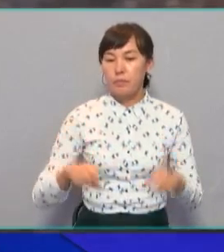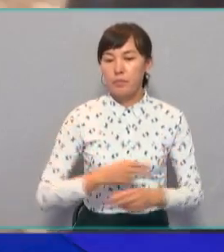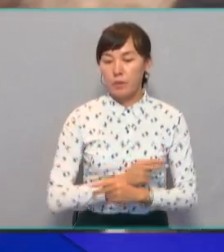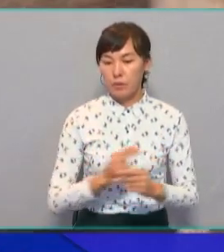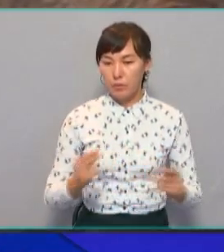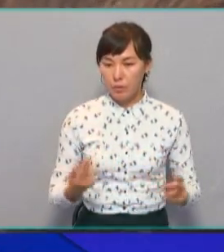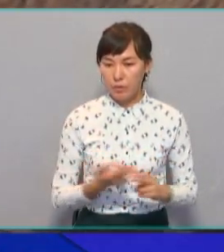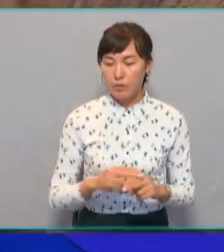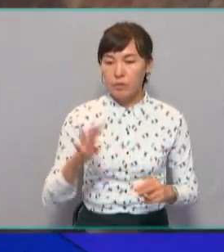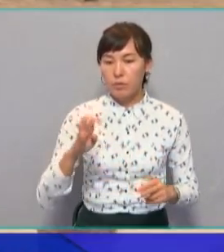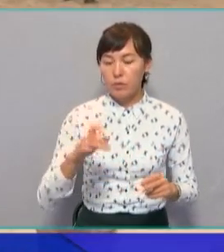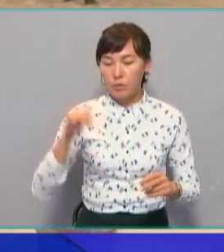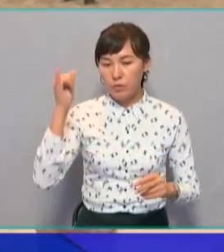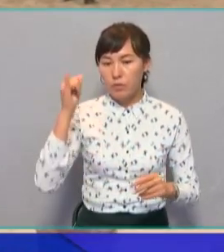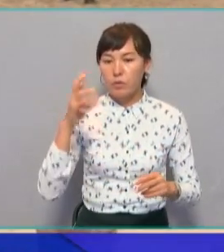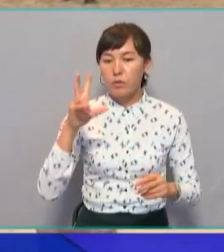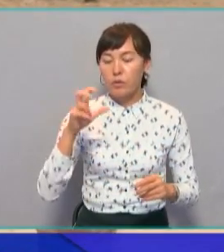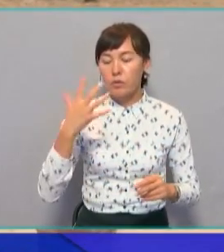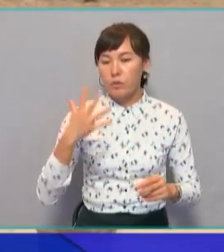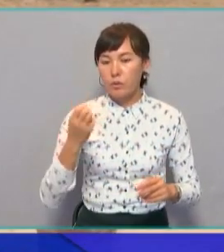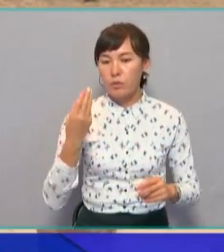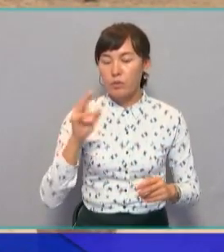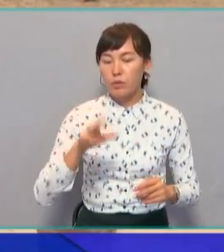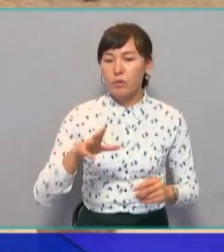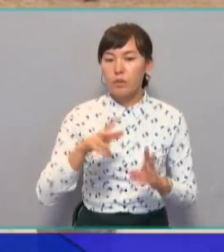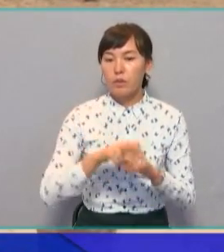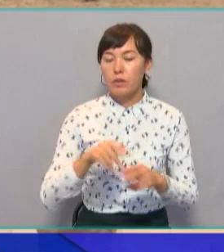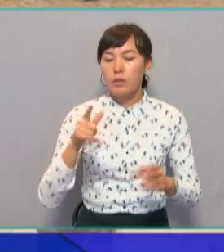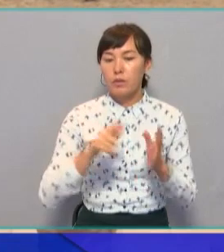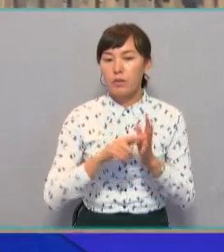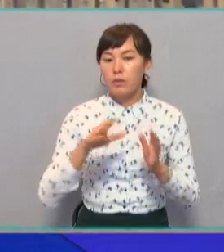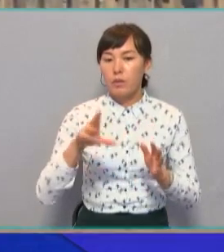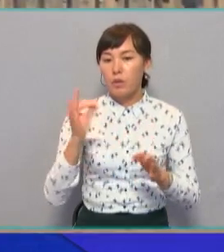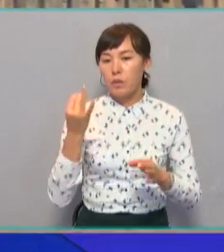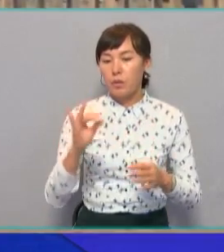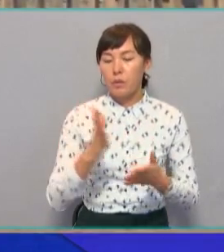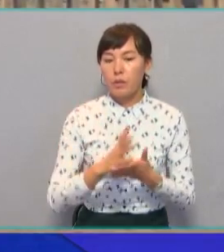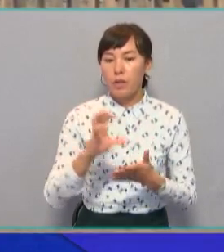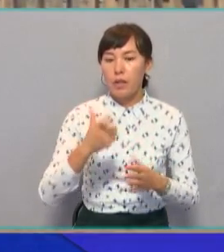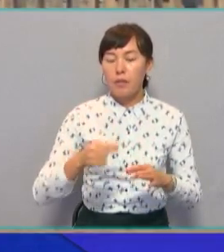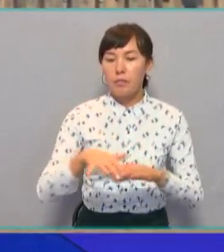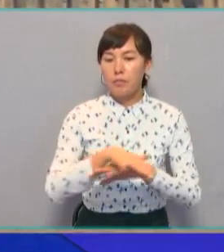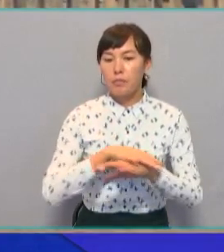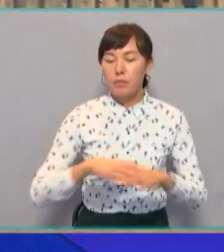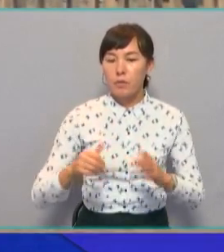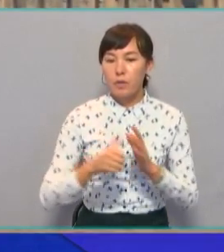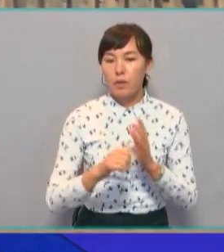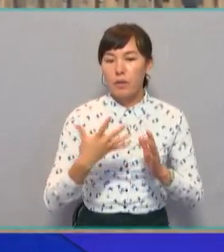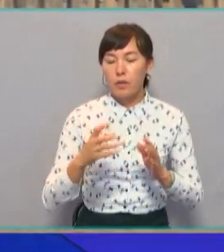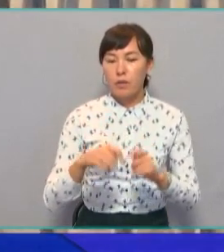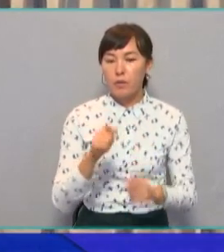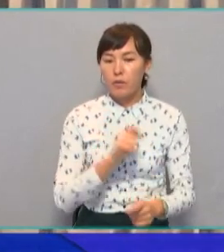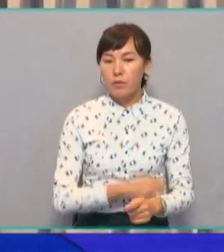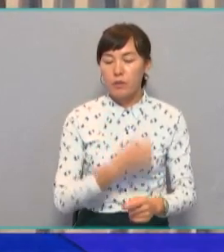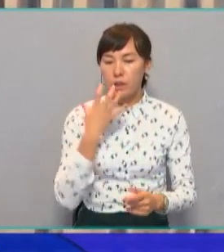береді. Мұнда 400 бас түйе, 350 бас жылқы, 7000-ға жуық уақ мал бар. 500 гектар жайылым жер мен 650 шаршы